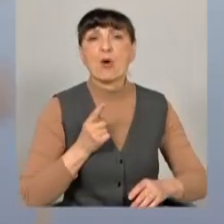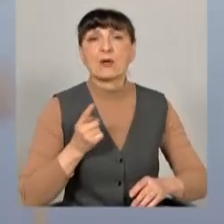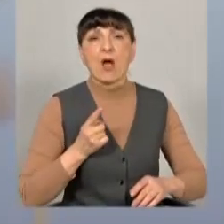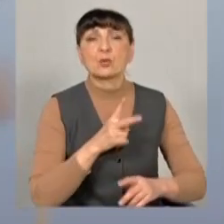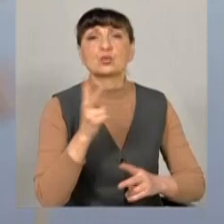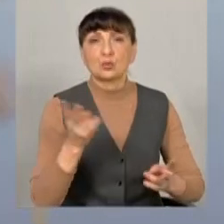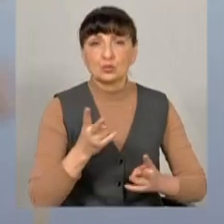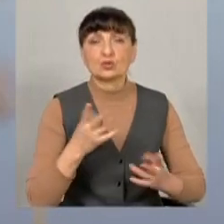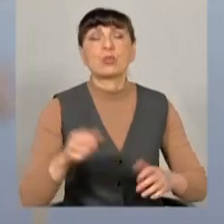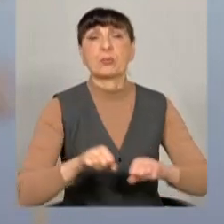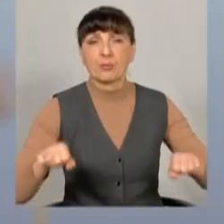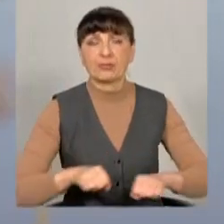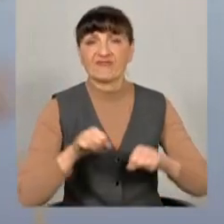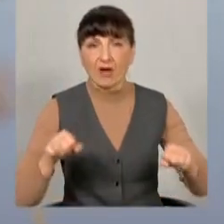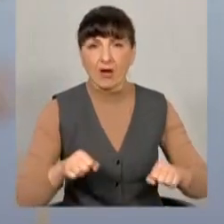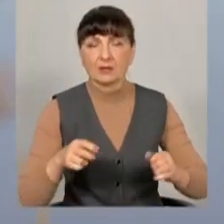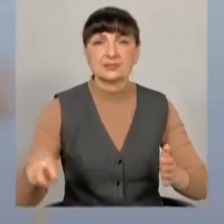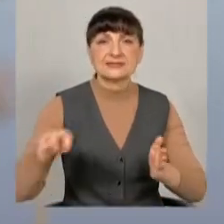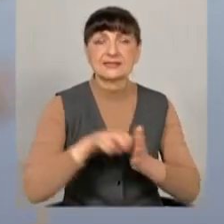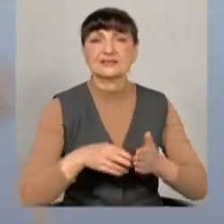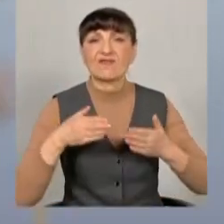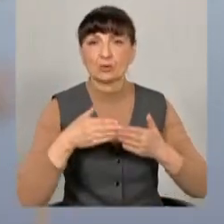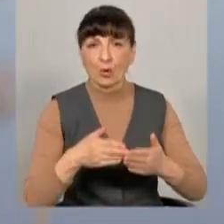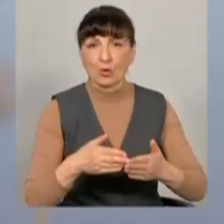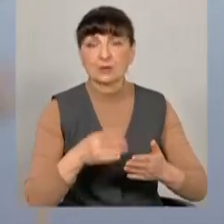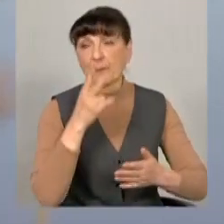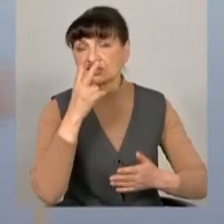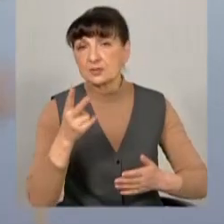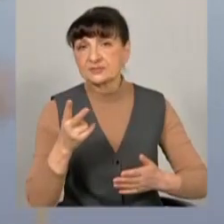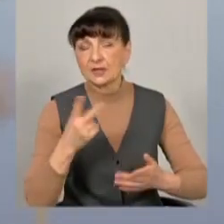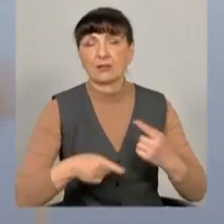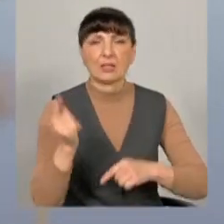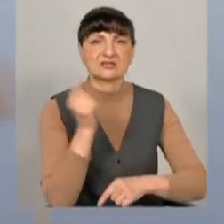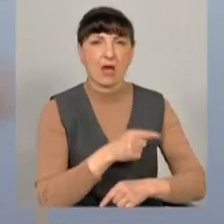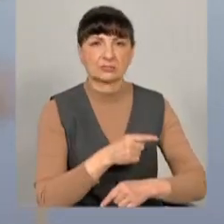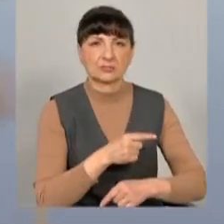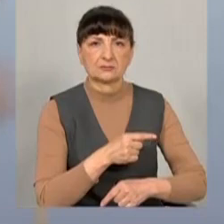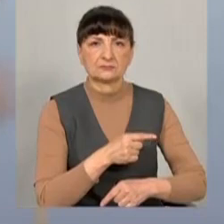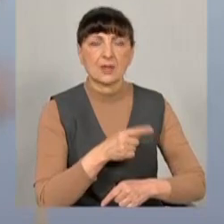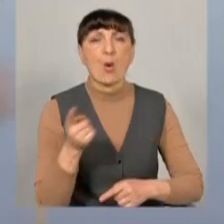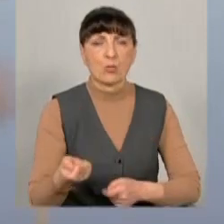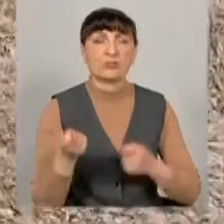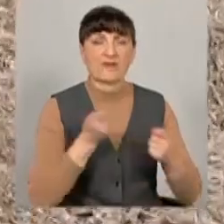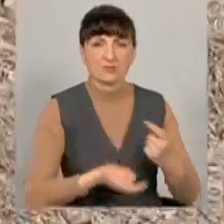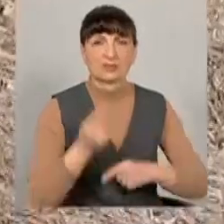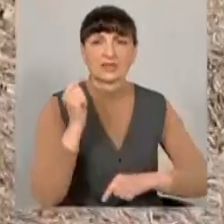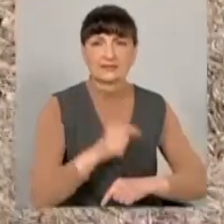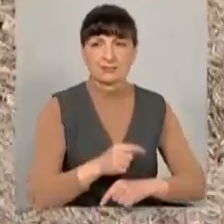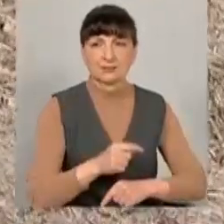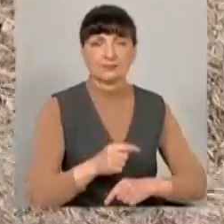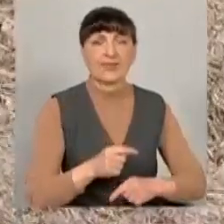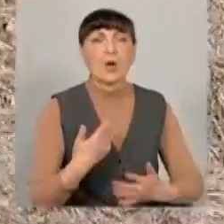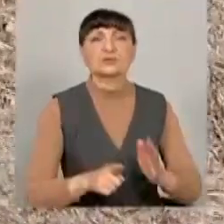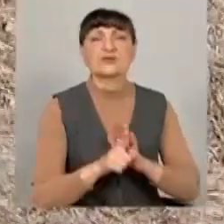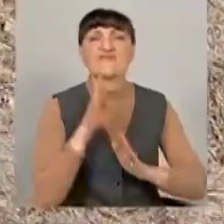надо, охранник выплывает, лодку садит. Пошли, посмотрели и назад. Он привозит назад. С